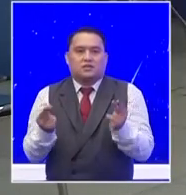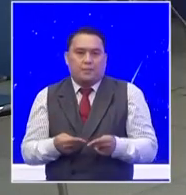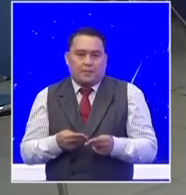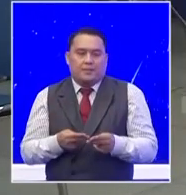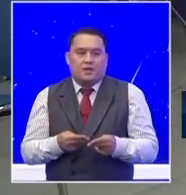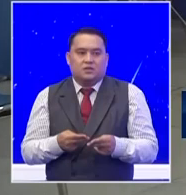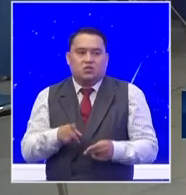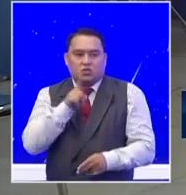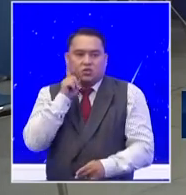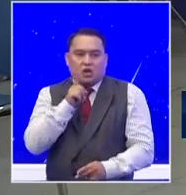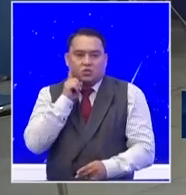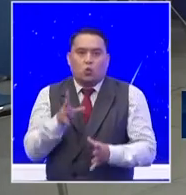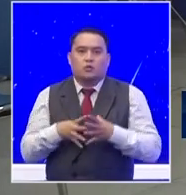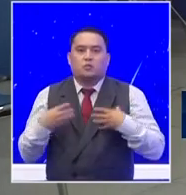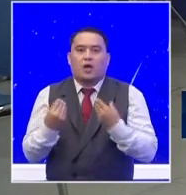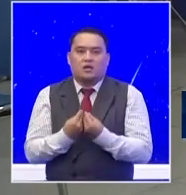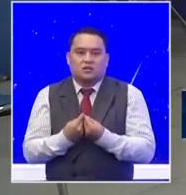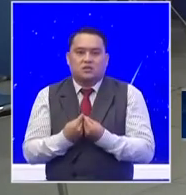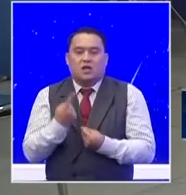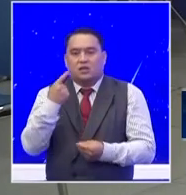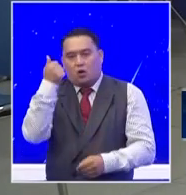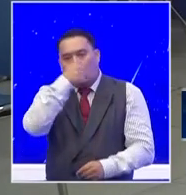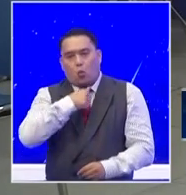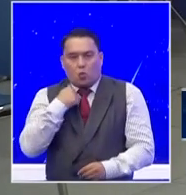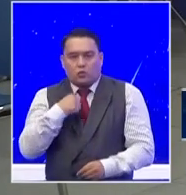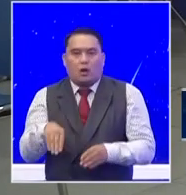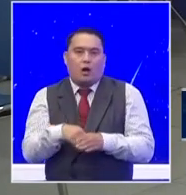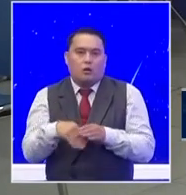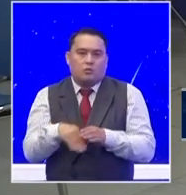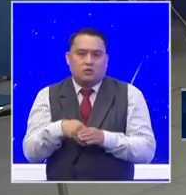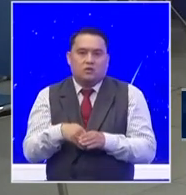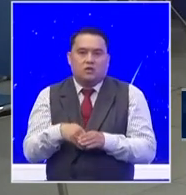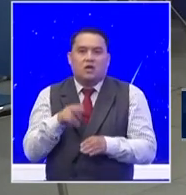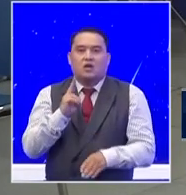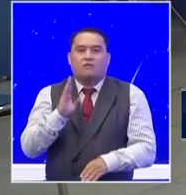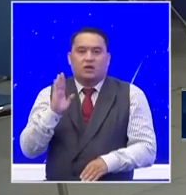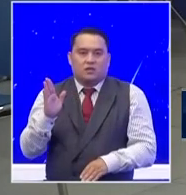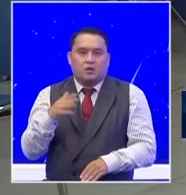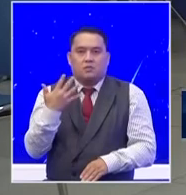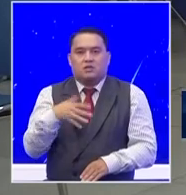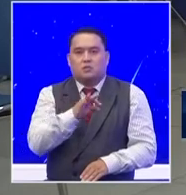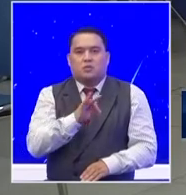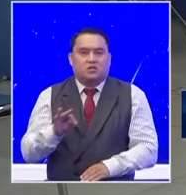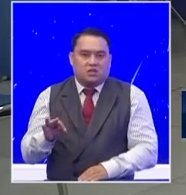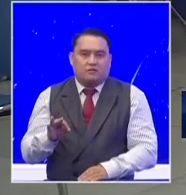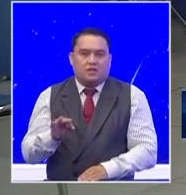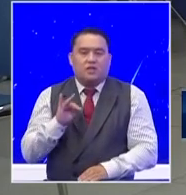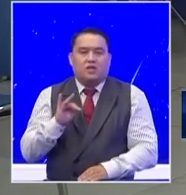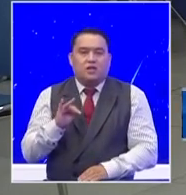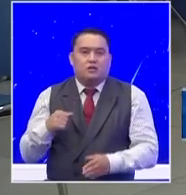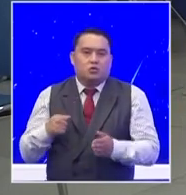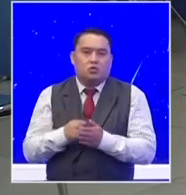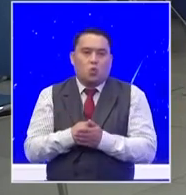с признаком жас отбасы. Минимум за один год они должны накопить половину от стоимости квартиры, то есть 50%, и